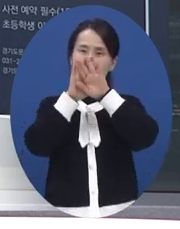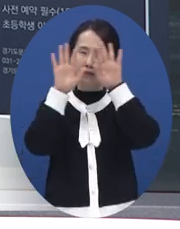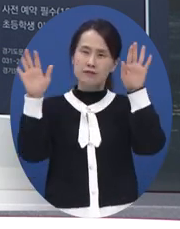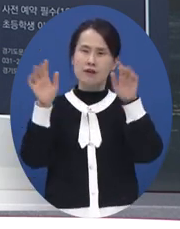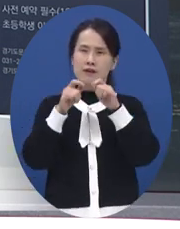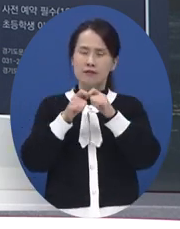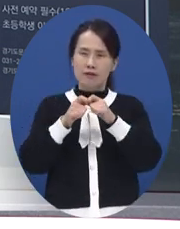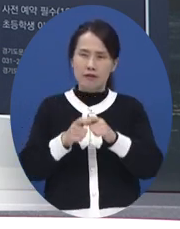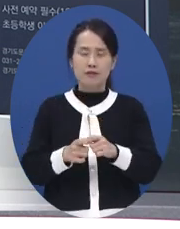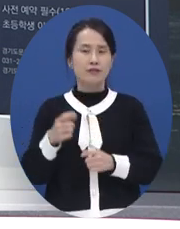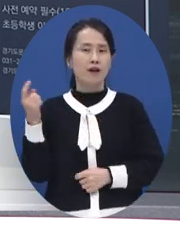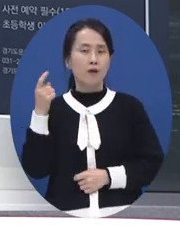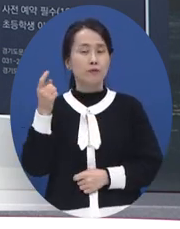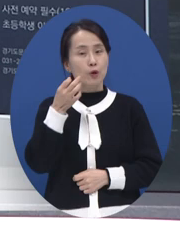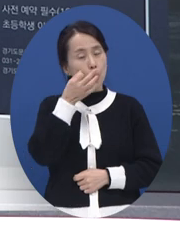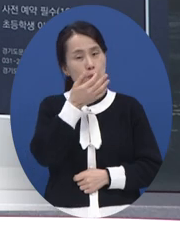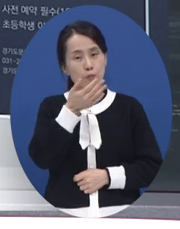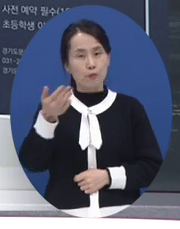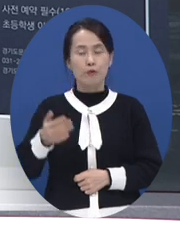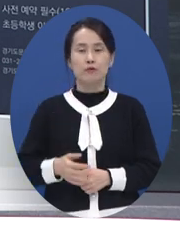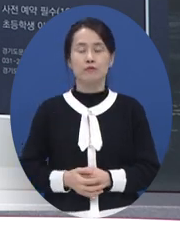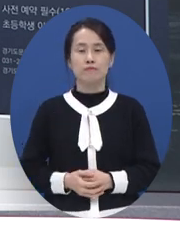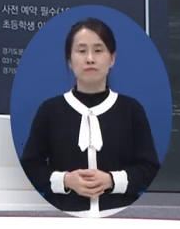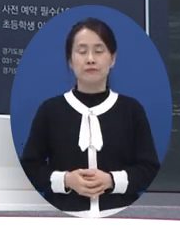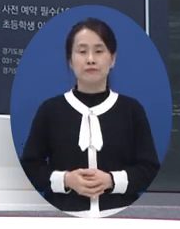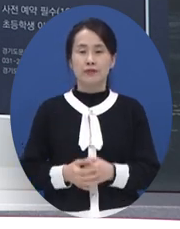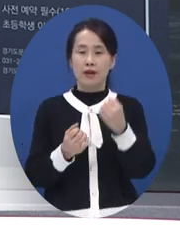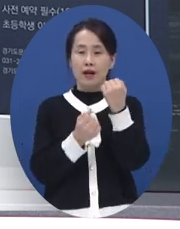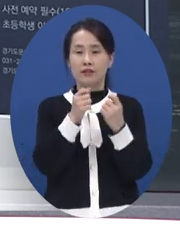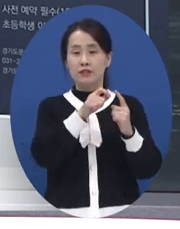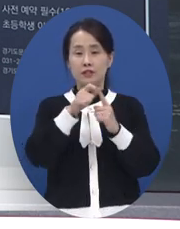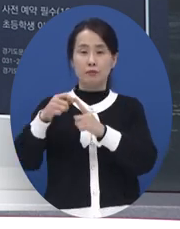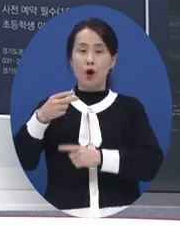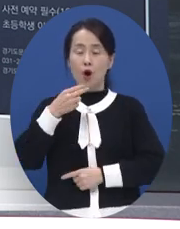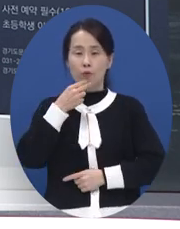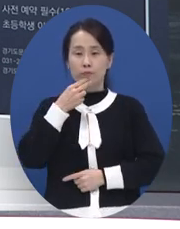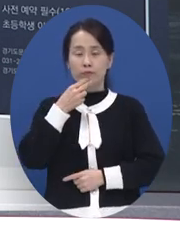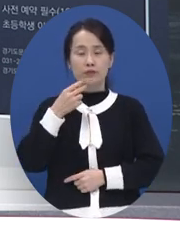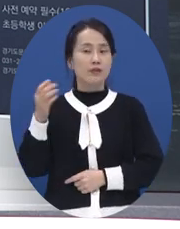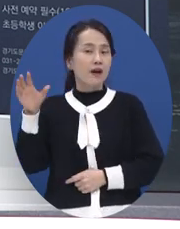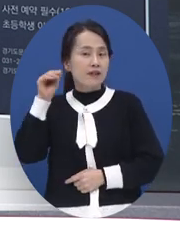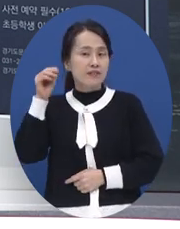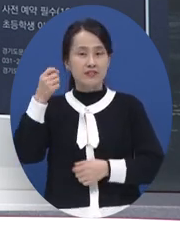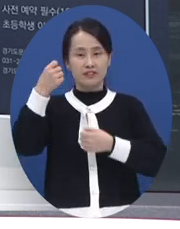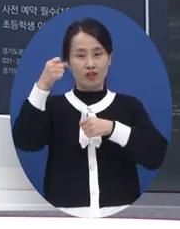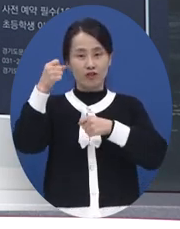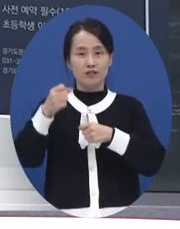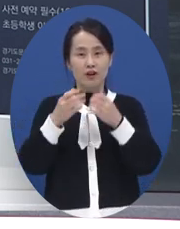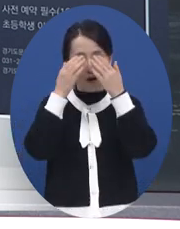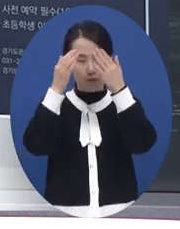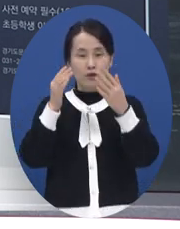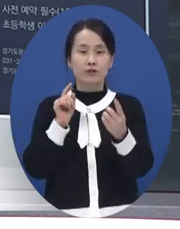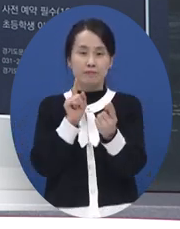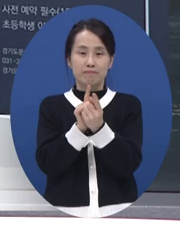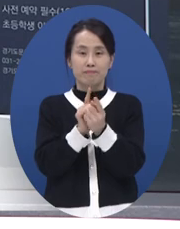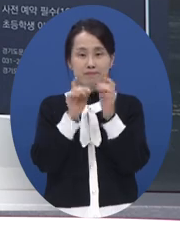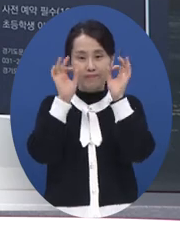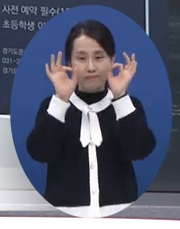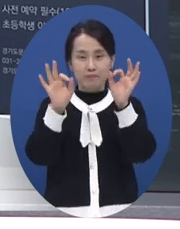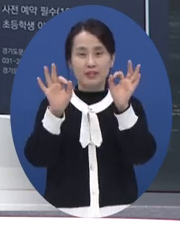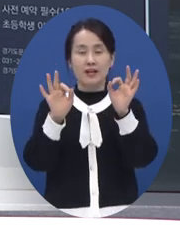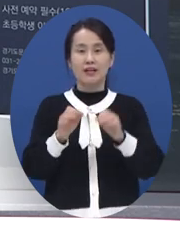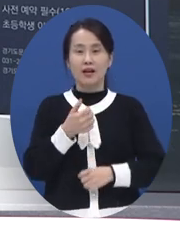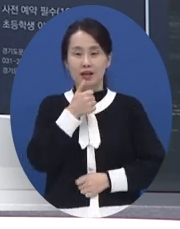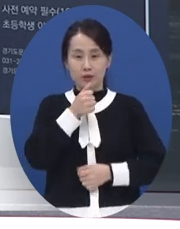소리로 섬세하게 표현 한다고 하는데요 해설이나 자막없이 의 진행되는 듣는 0 깍 무료로 만나보시죠 한